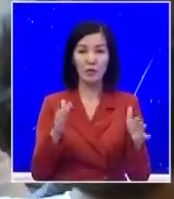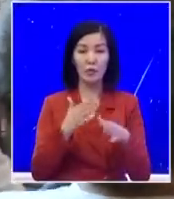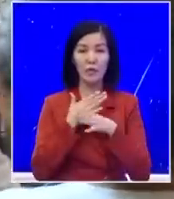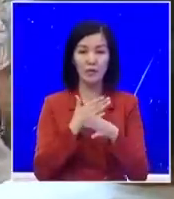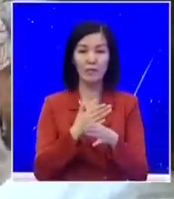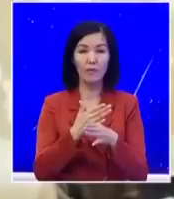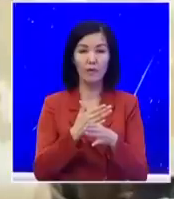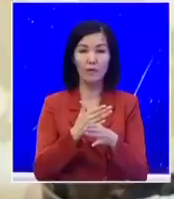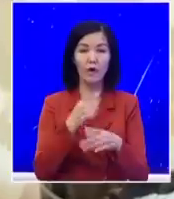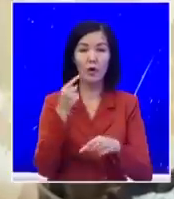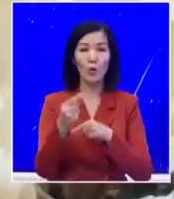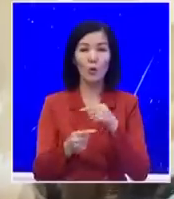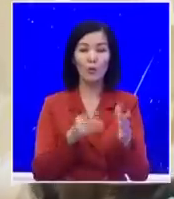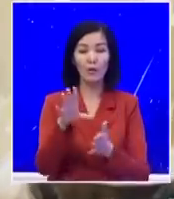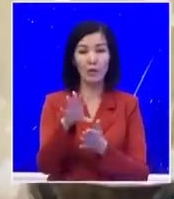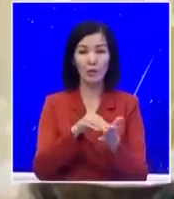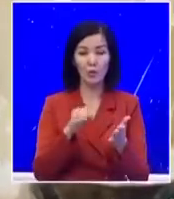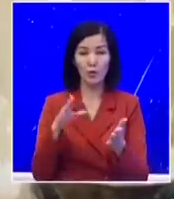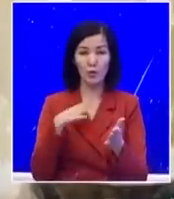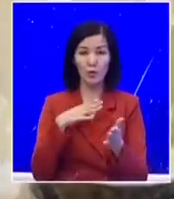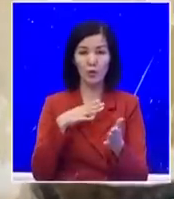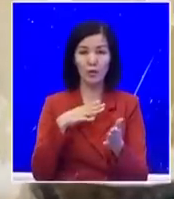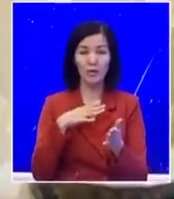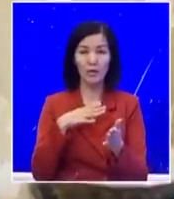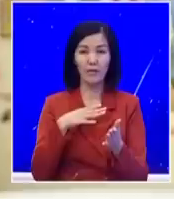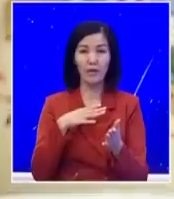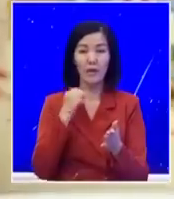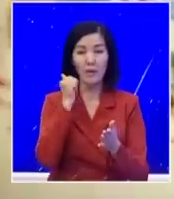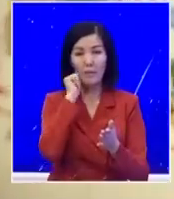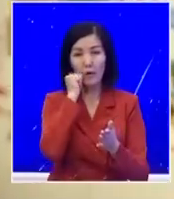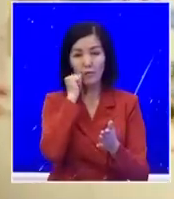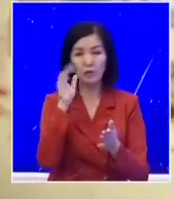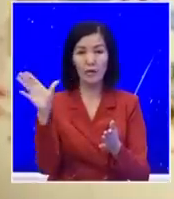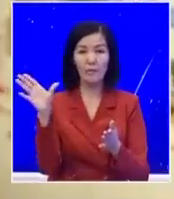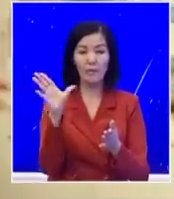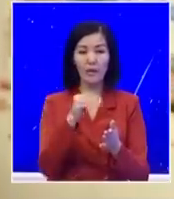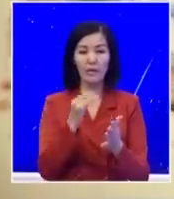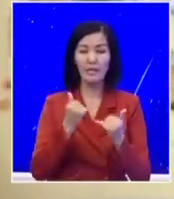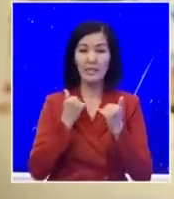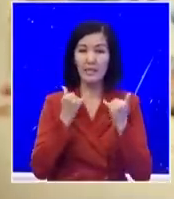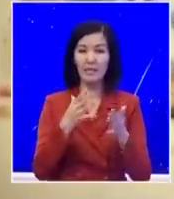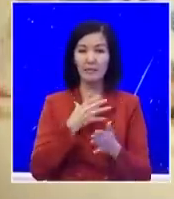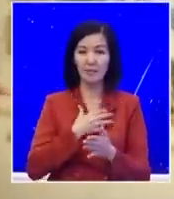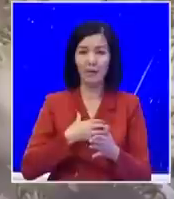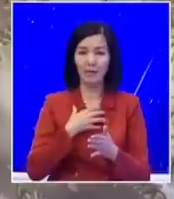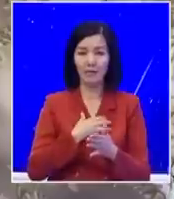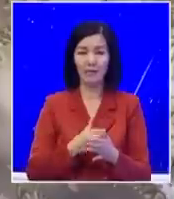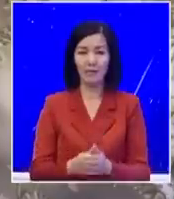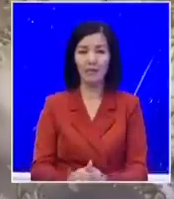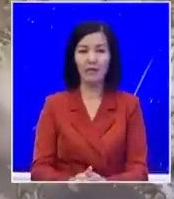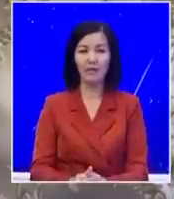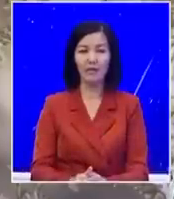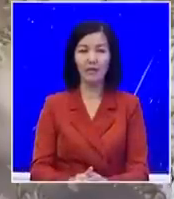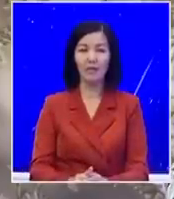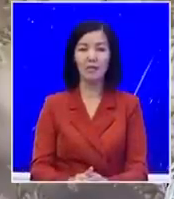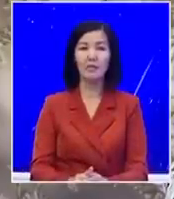ұрпақтары үлгі тұтты. Шаңырақтың ұйытқысы отанасы Бәтжан апа бәрінен сыйласымдылық маңызды дейді. Осы сауда